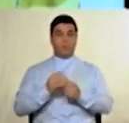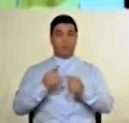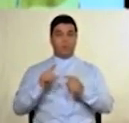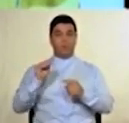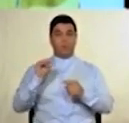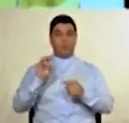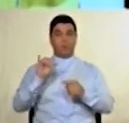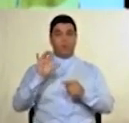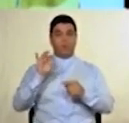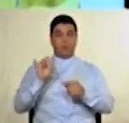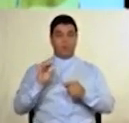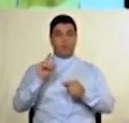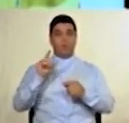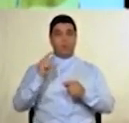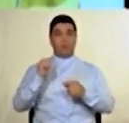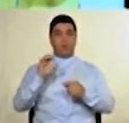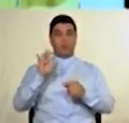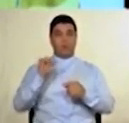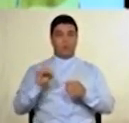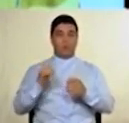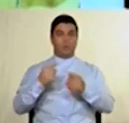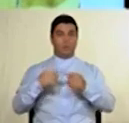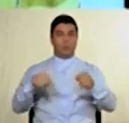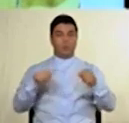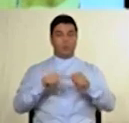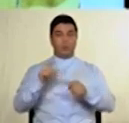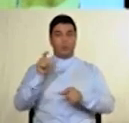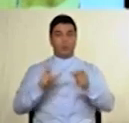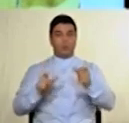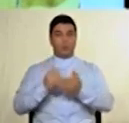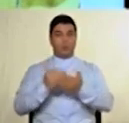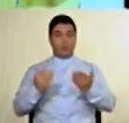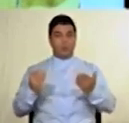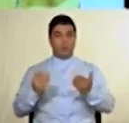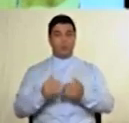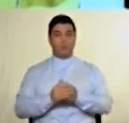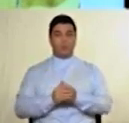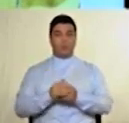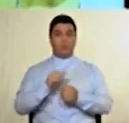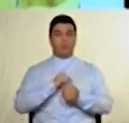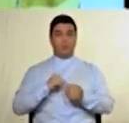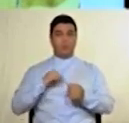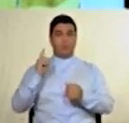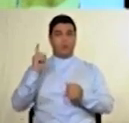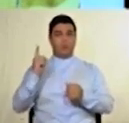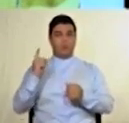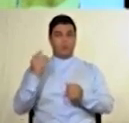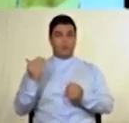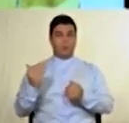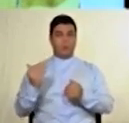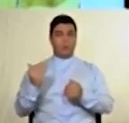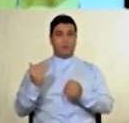janubi g'arbiy hududlar bilan, ya'ni insoniyatning, demak, eng qadimgi,